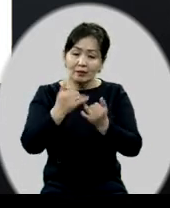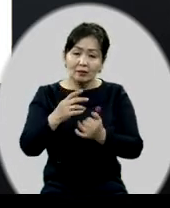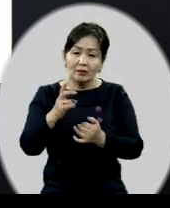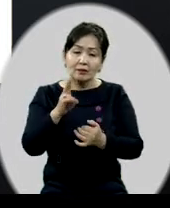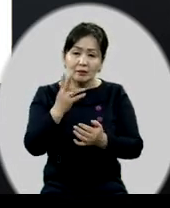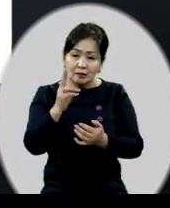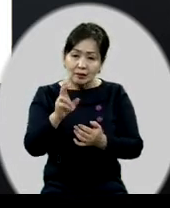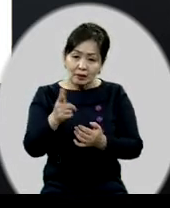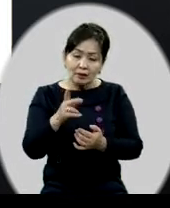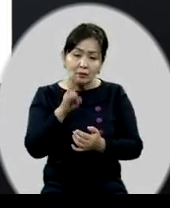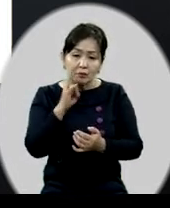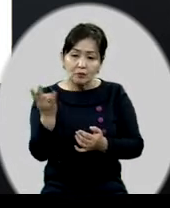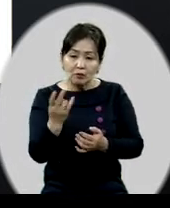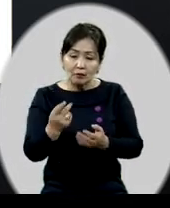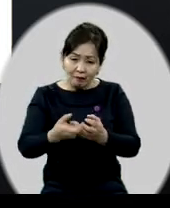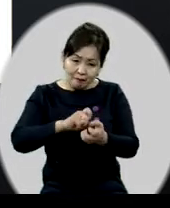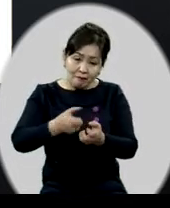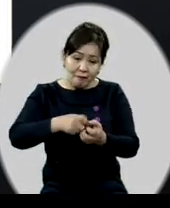ногоо арилгасан бэ?